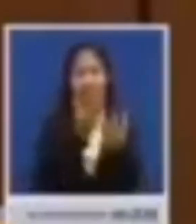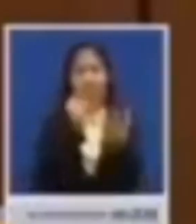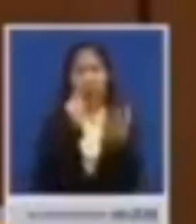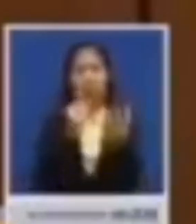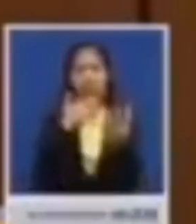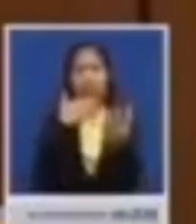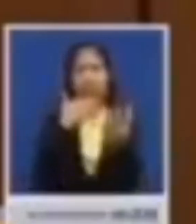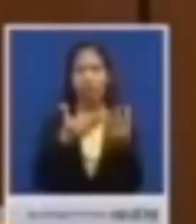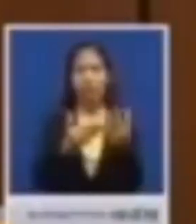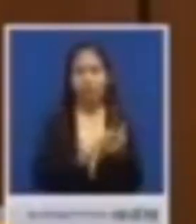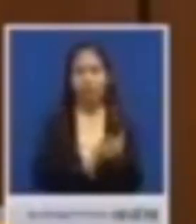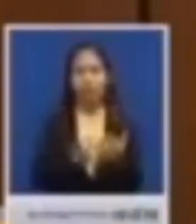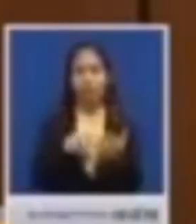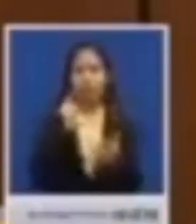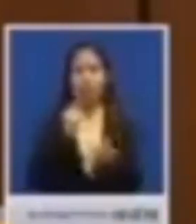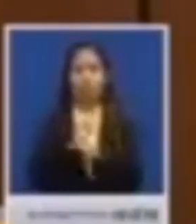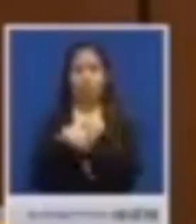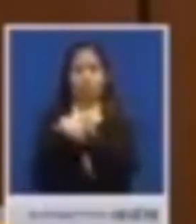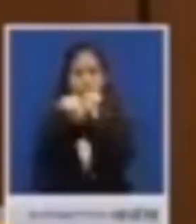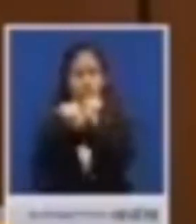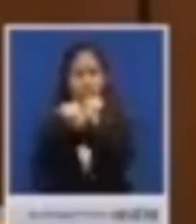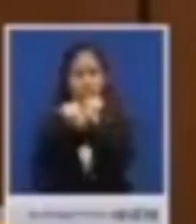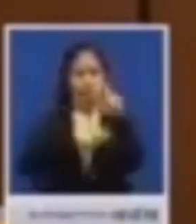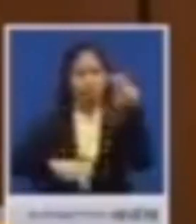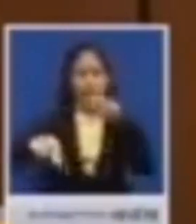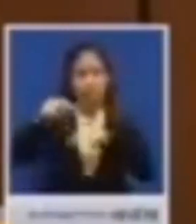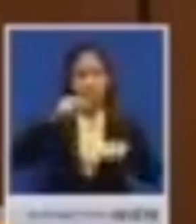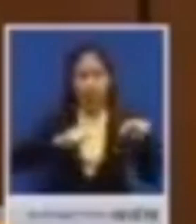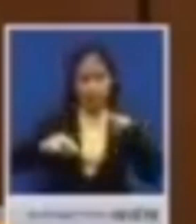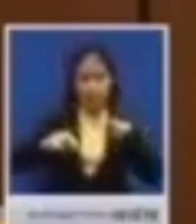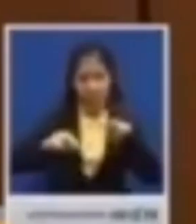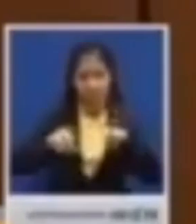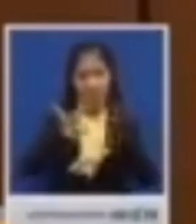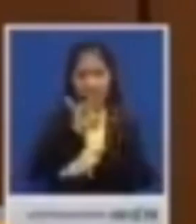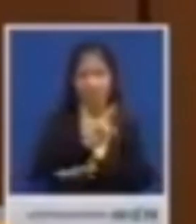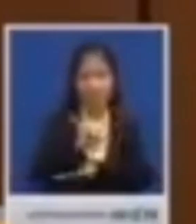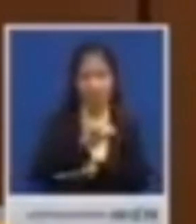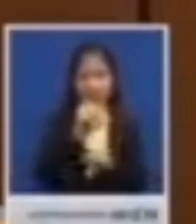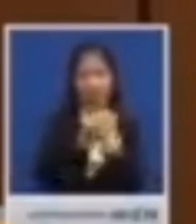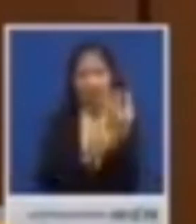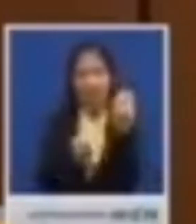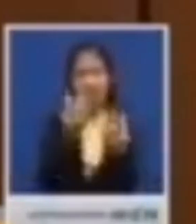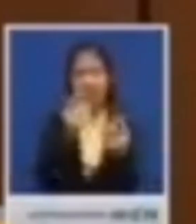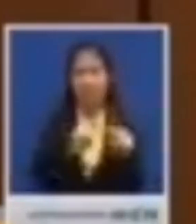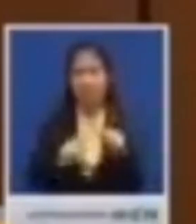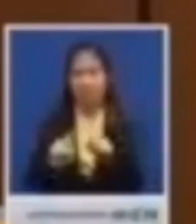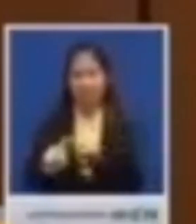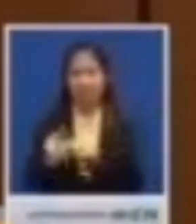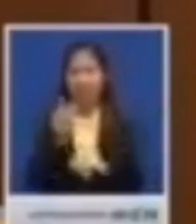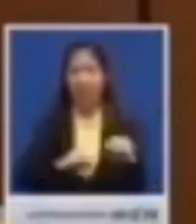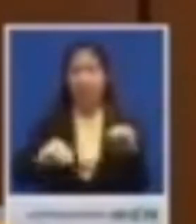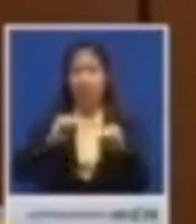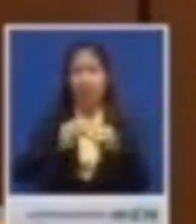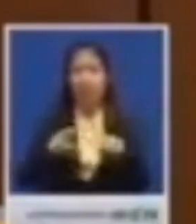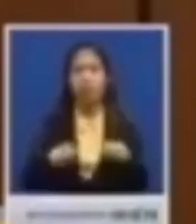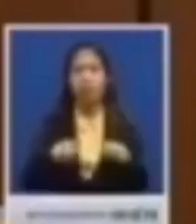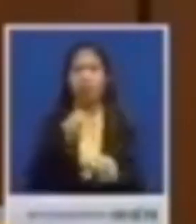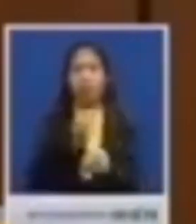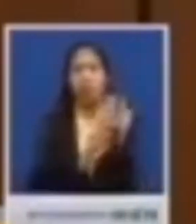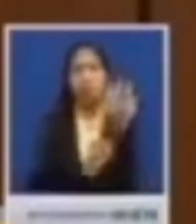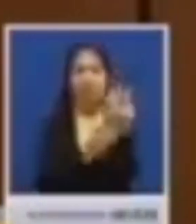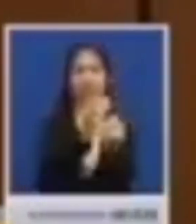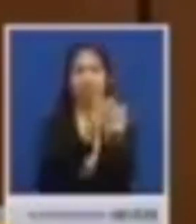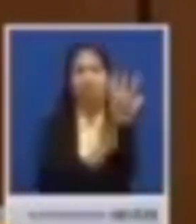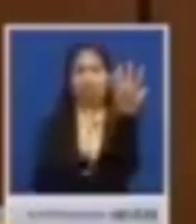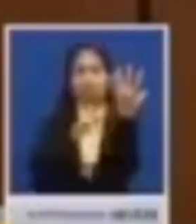นปกป้องรักษาฟื้นฟูทรัพยากรป่าไม้และสัตว์ป่าให้ความสำคัญกับการเพิ่มพื้นที่ป่าไม้ของประเท